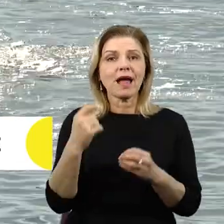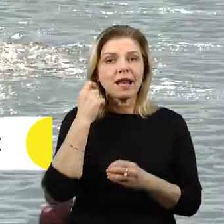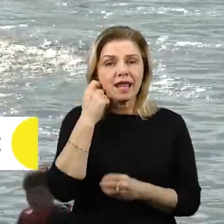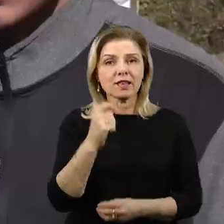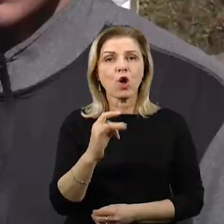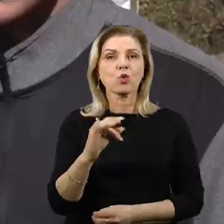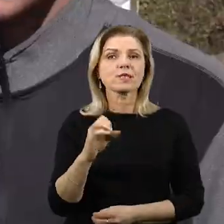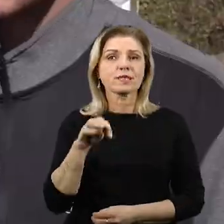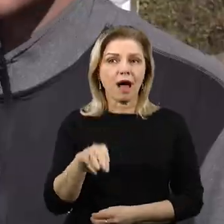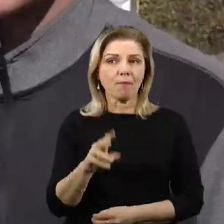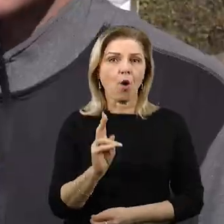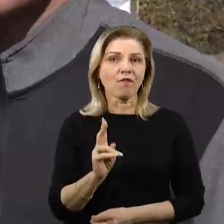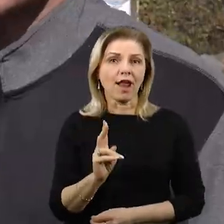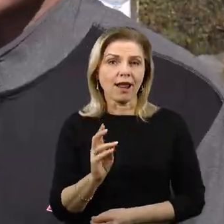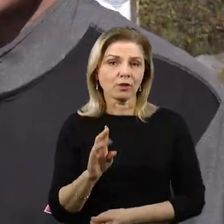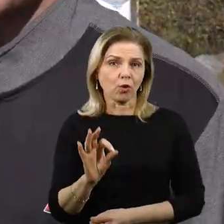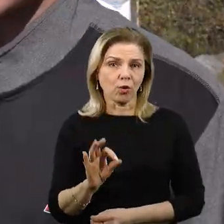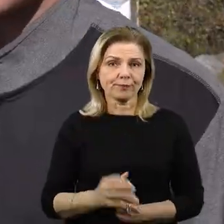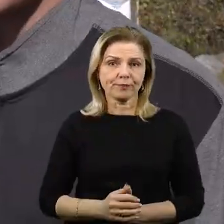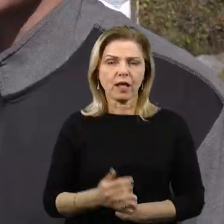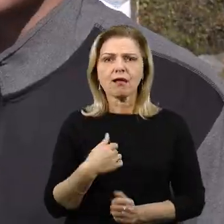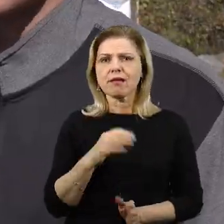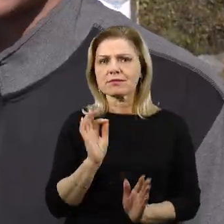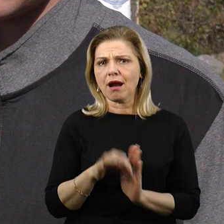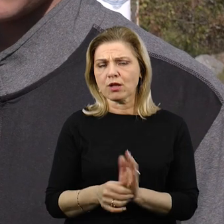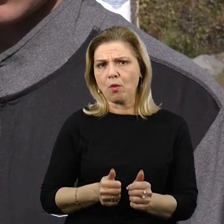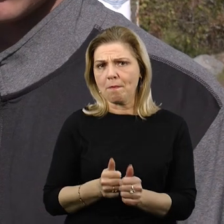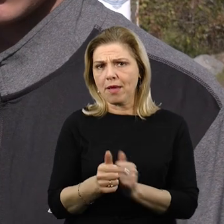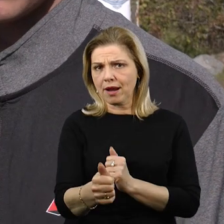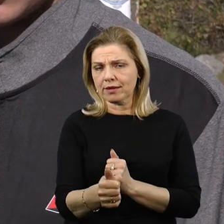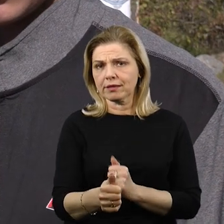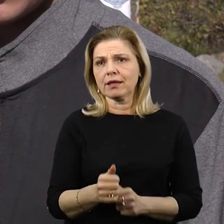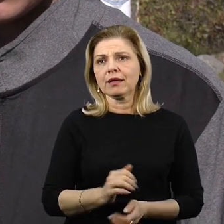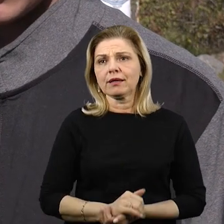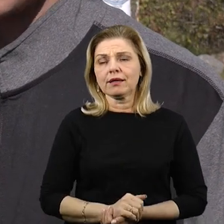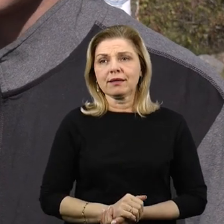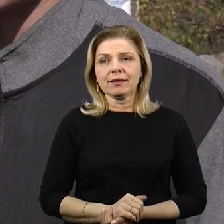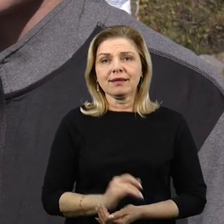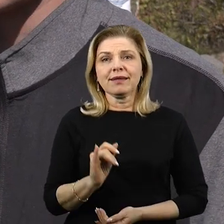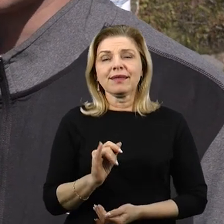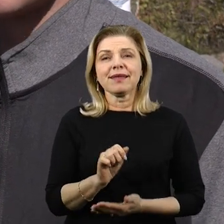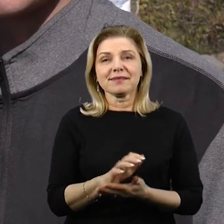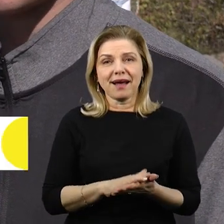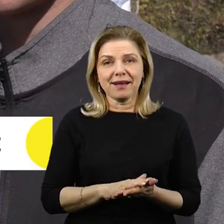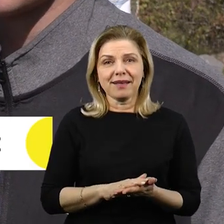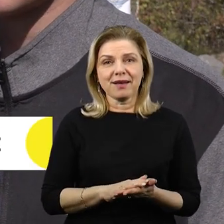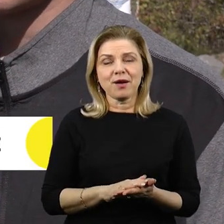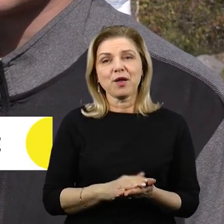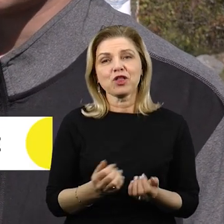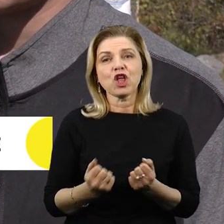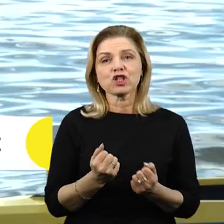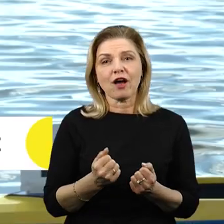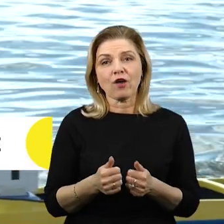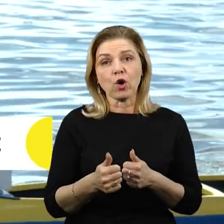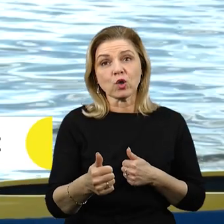Коваленко Ну я зразу зі старту вирвався вперед поработав і далі просто у в